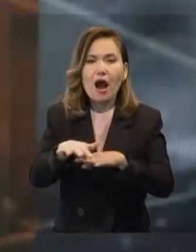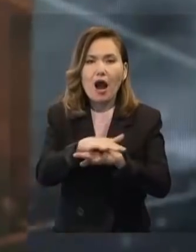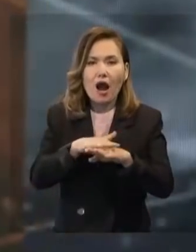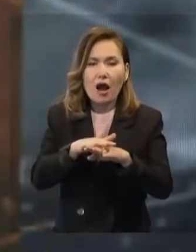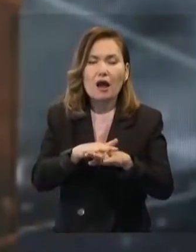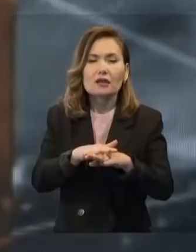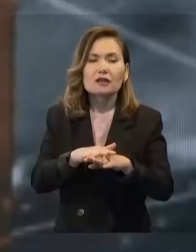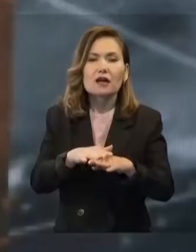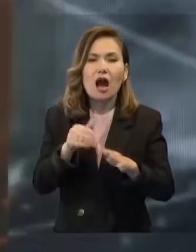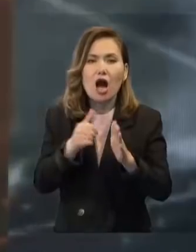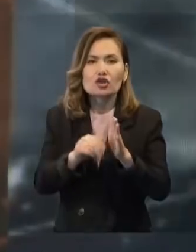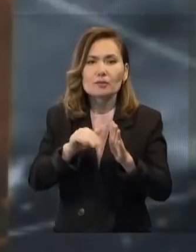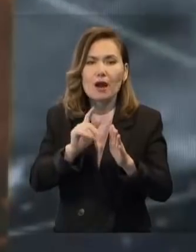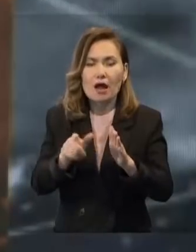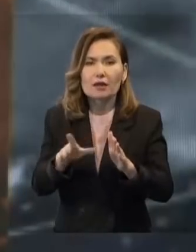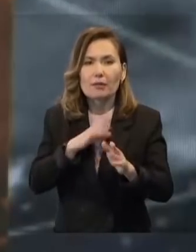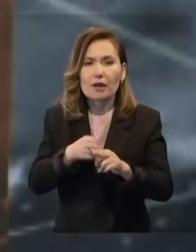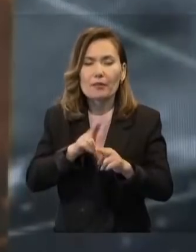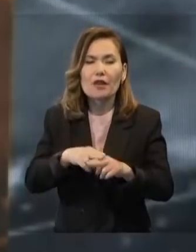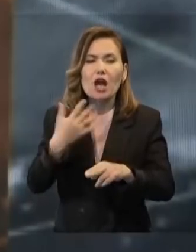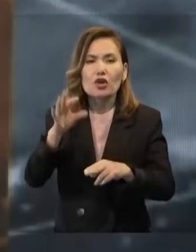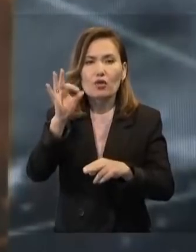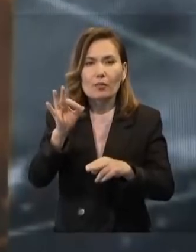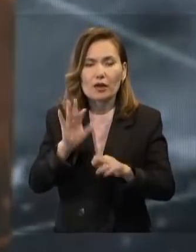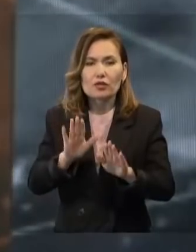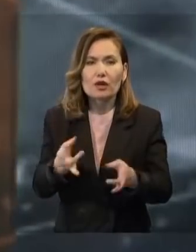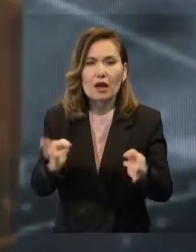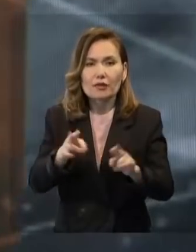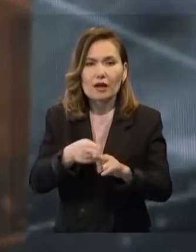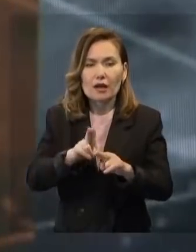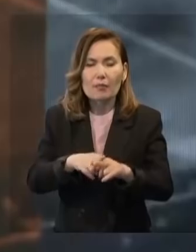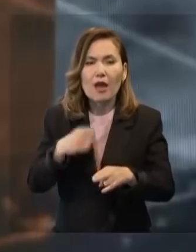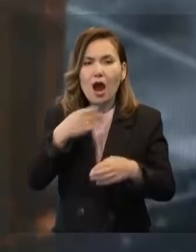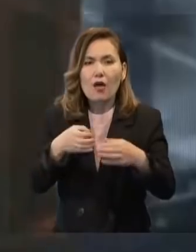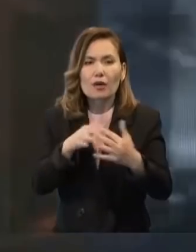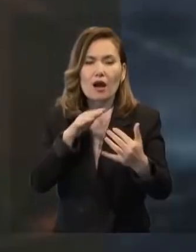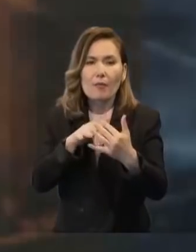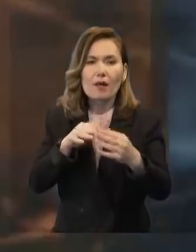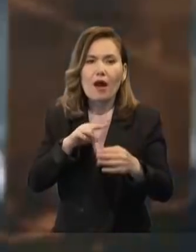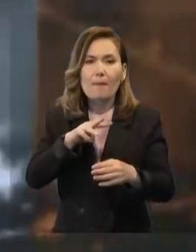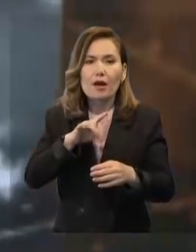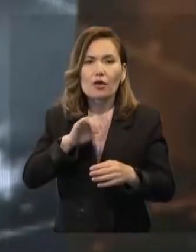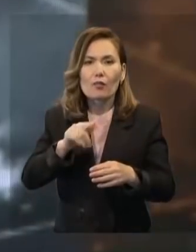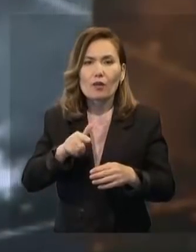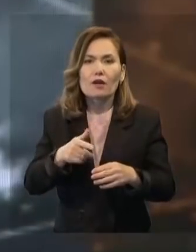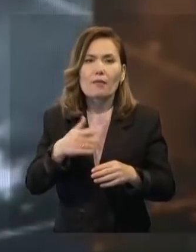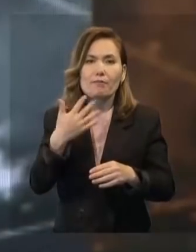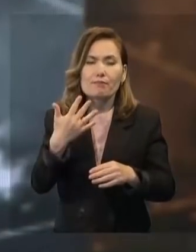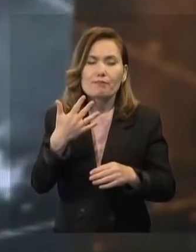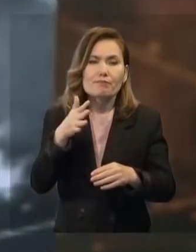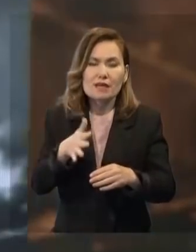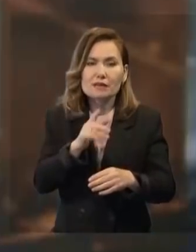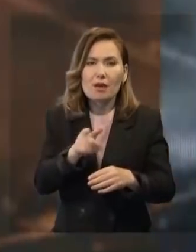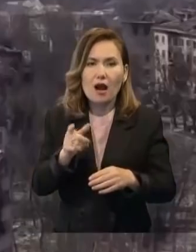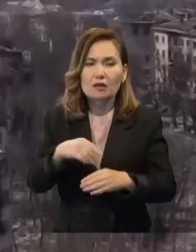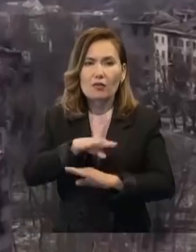600 мың болған. Алайда қазір шаһарда солардың жартысы ғана қалған. Иващенко қарулы қақтығыстан Мариупольде 5 мыңға жуық тұрғын көз